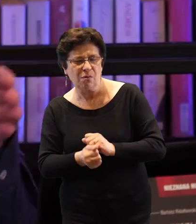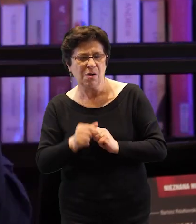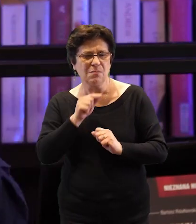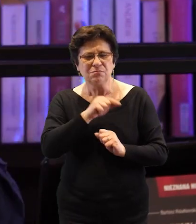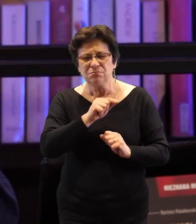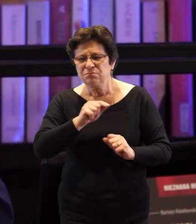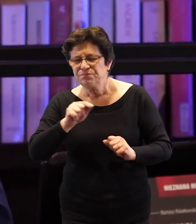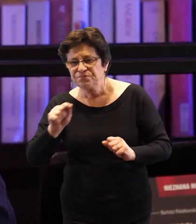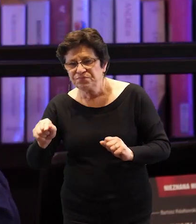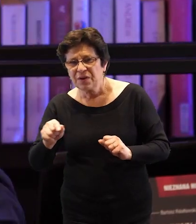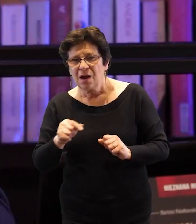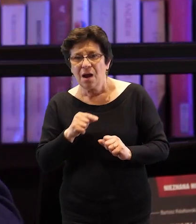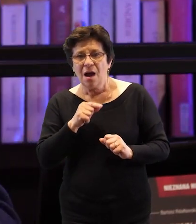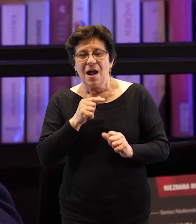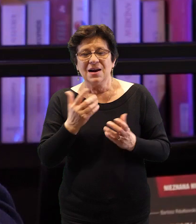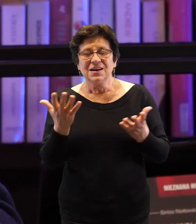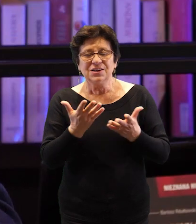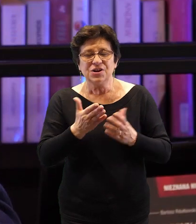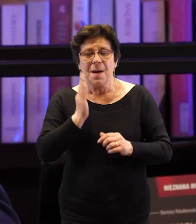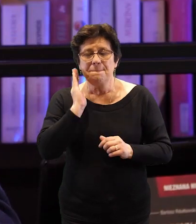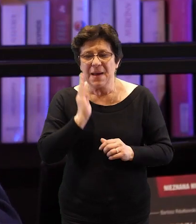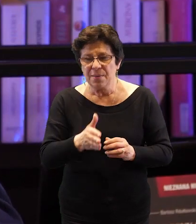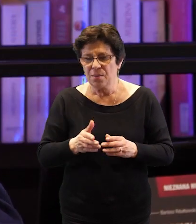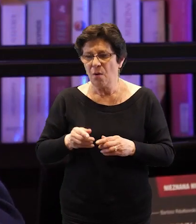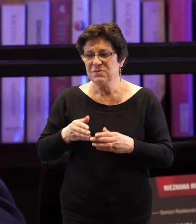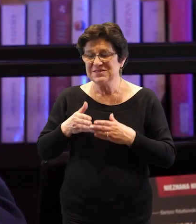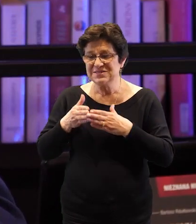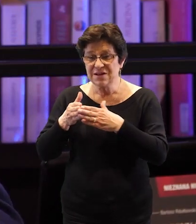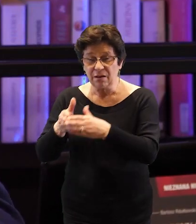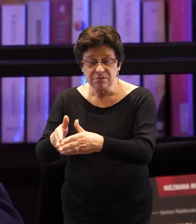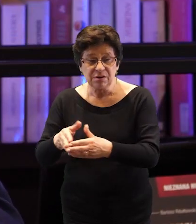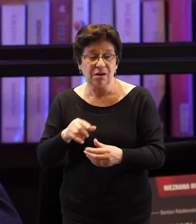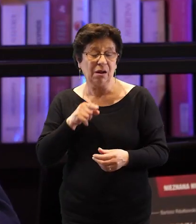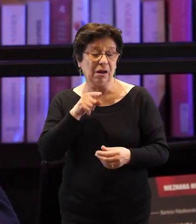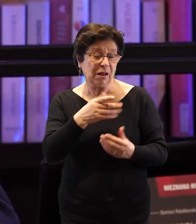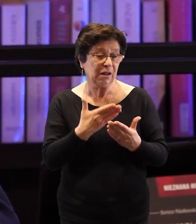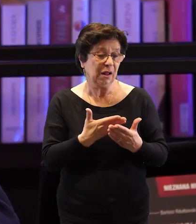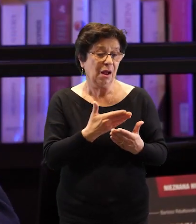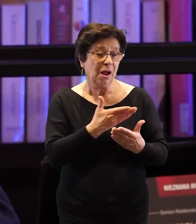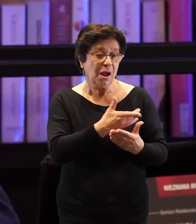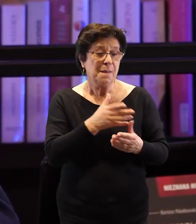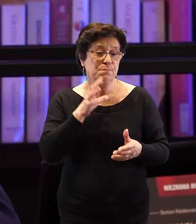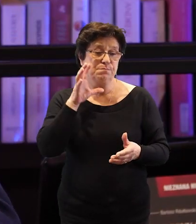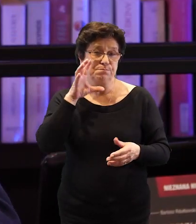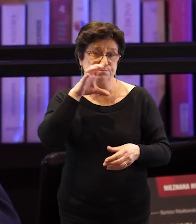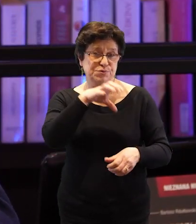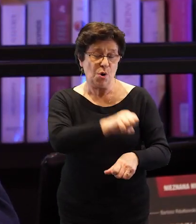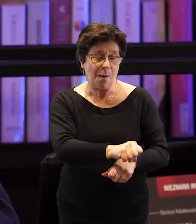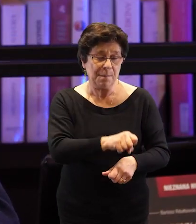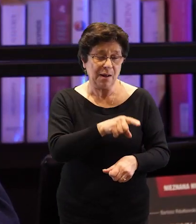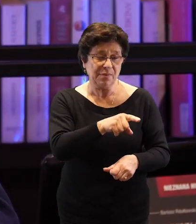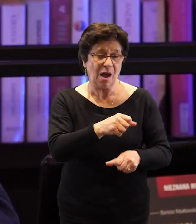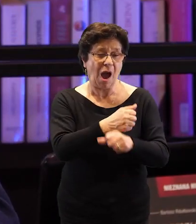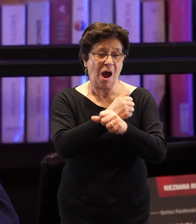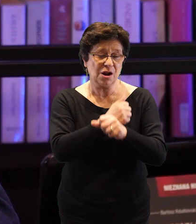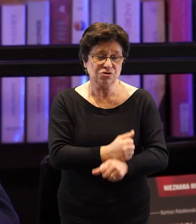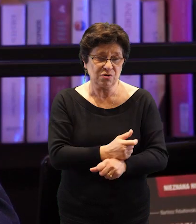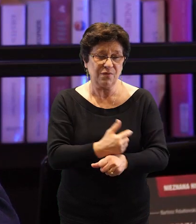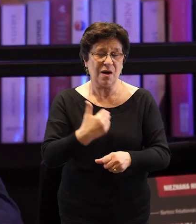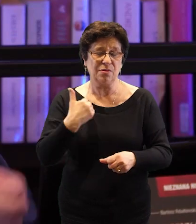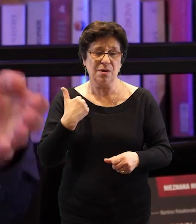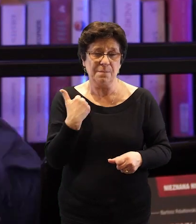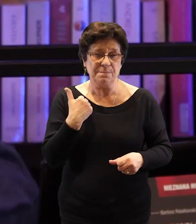statki namierzać, torpedować i zatapiać. No i został przyłapany na tym procederze, aresztowany i